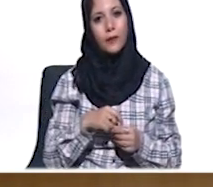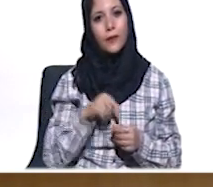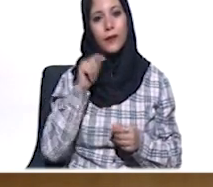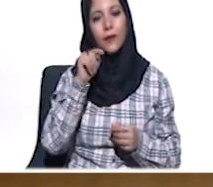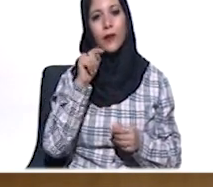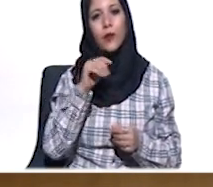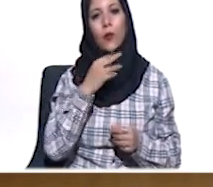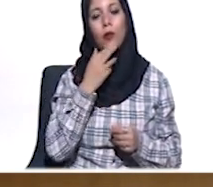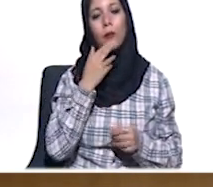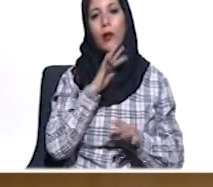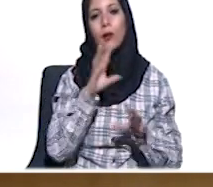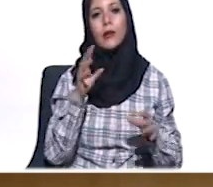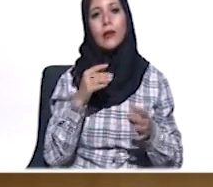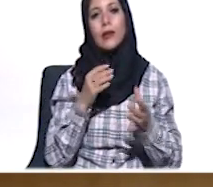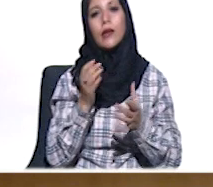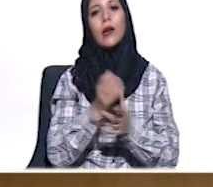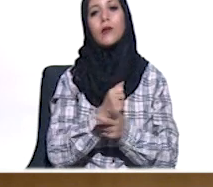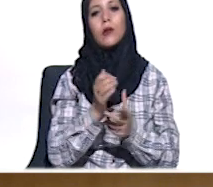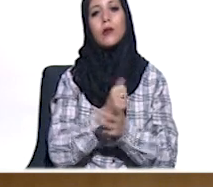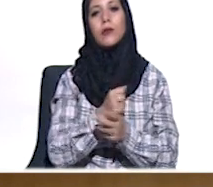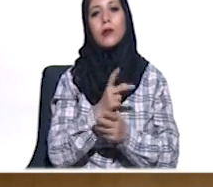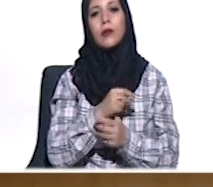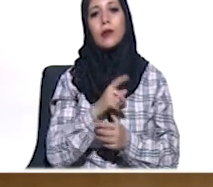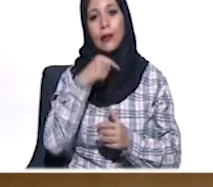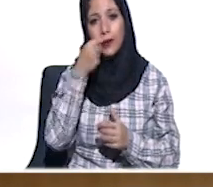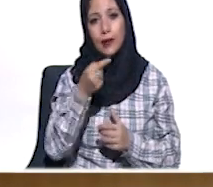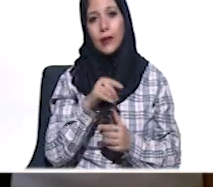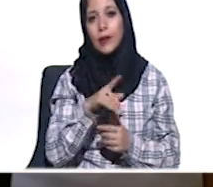ان هو خلاص يعني اتجوزها قالك